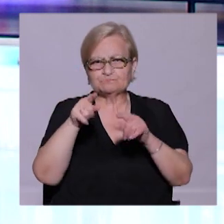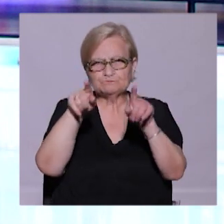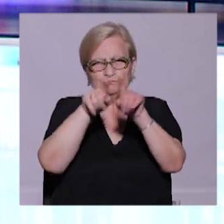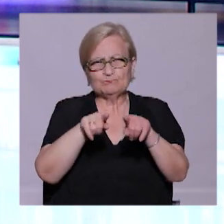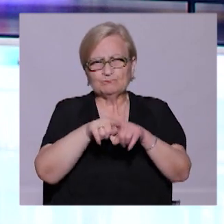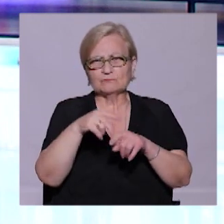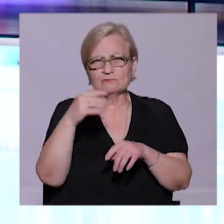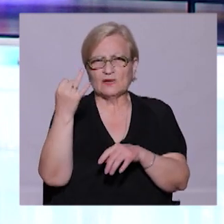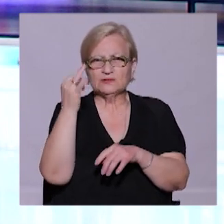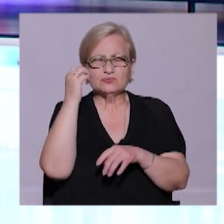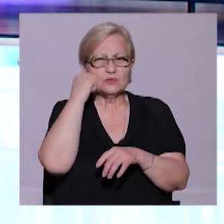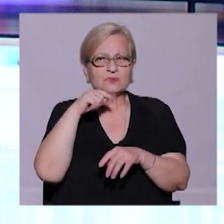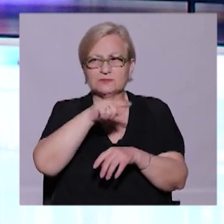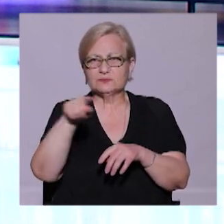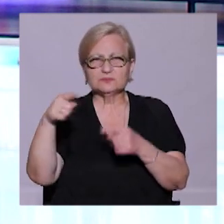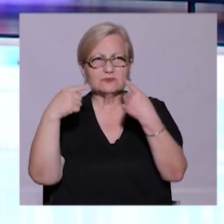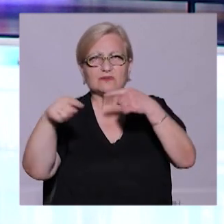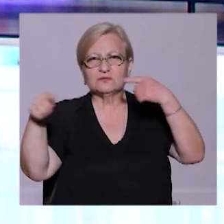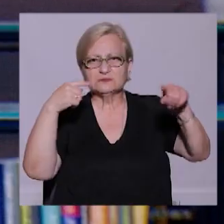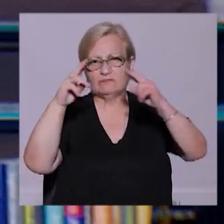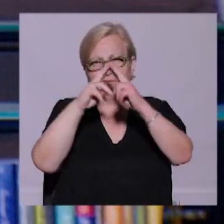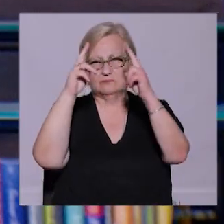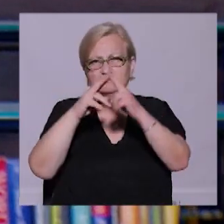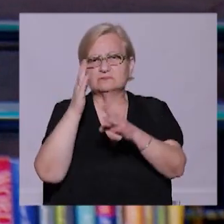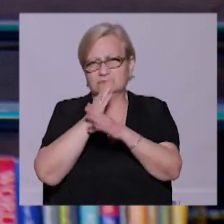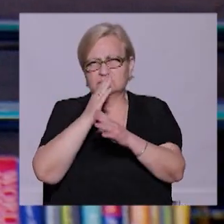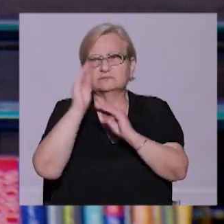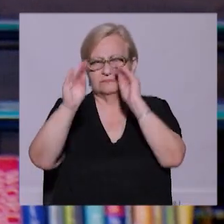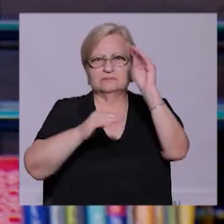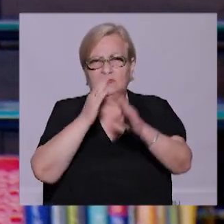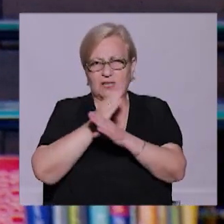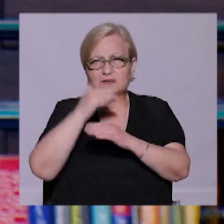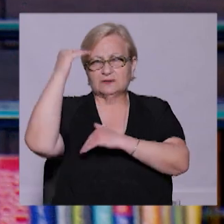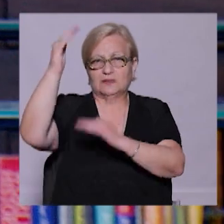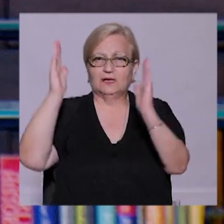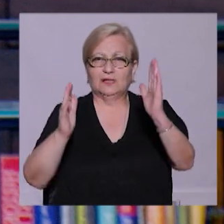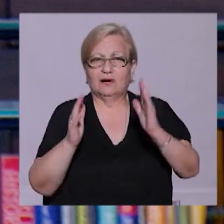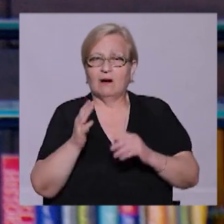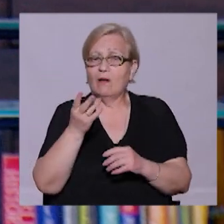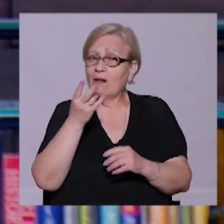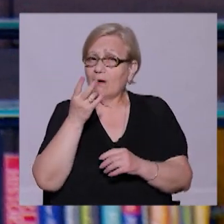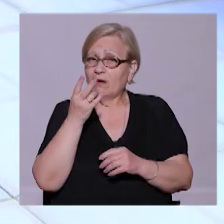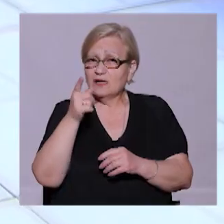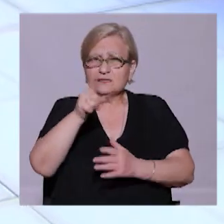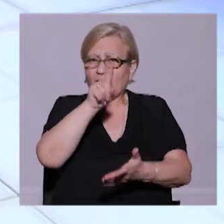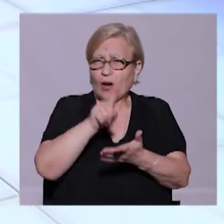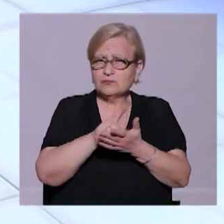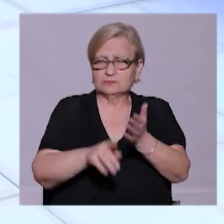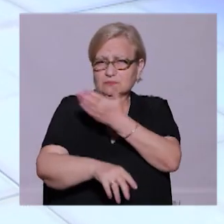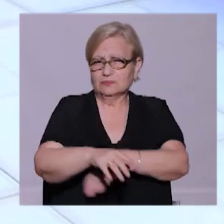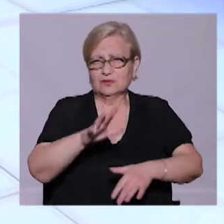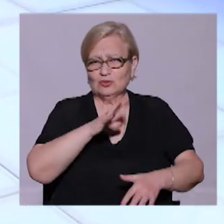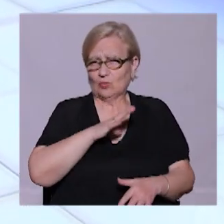სავსეა უამრავი ეკლესია მონასტერია შემკული ასეთი ბარელიეფით, ასე რომ